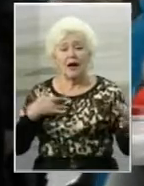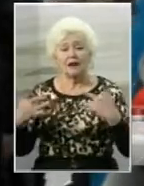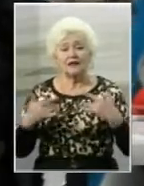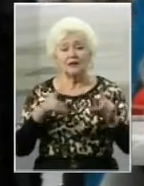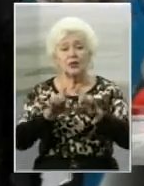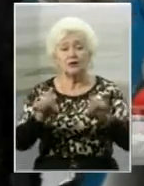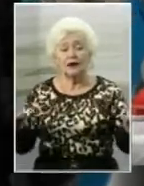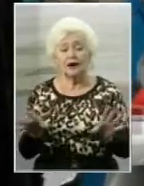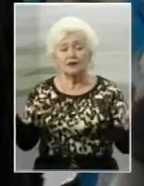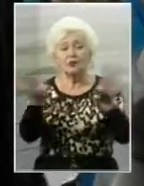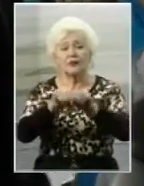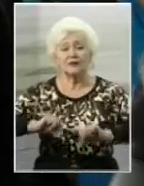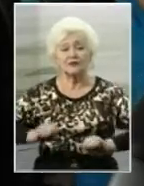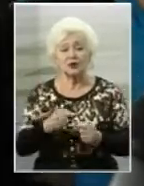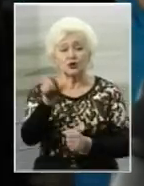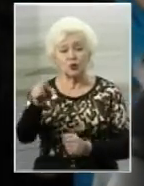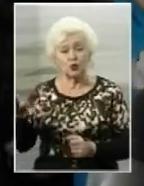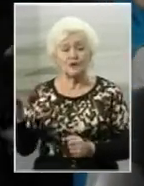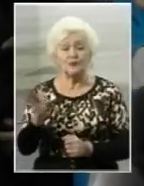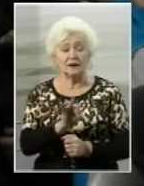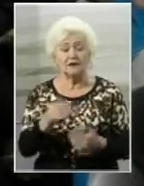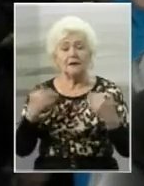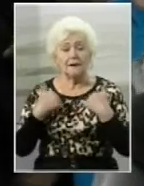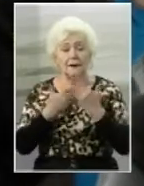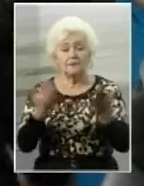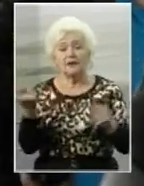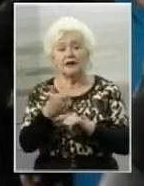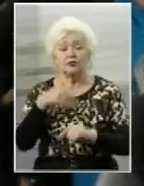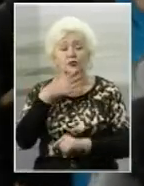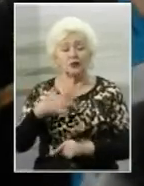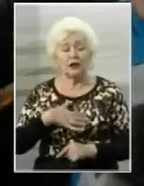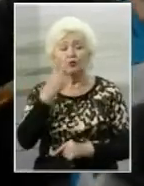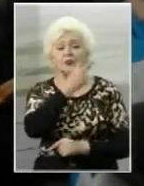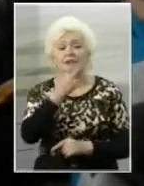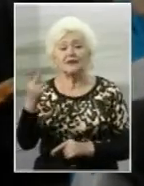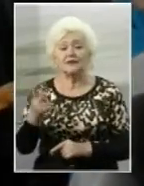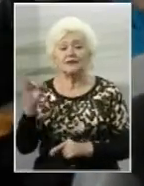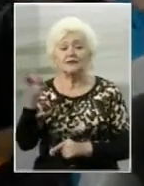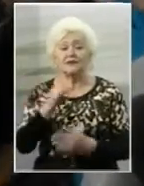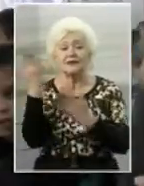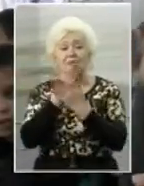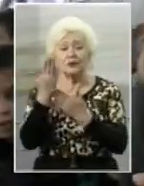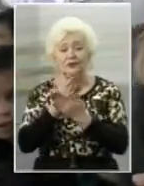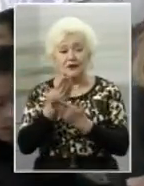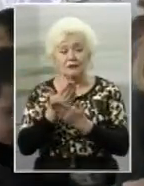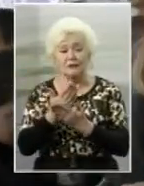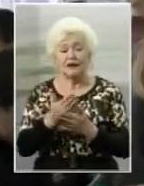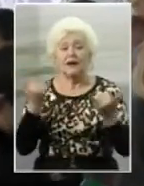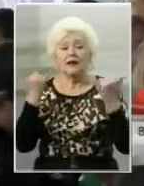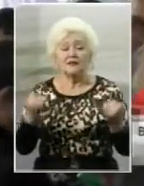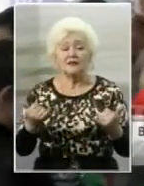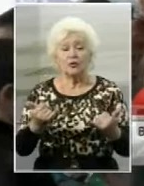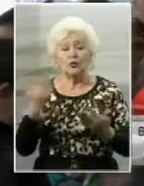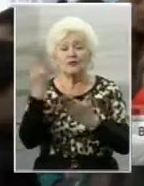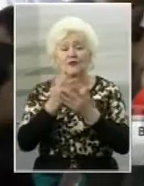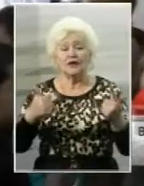кінотеатру з друзями, і ми дуже любимо дивитися мультфільми. Сьогодні в цьому